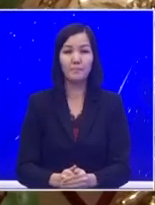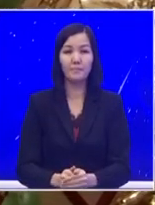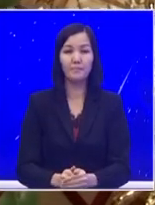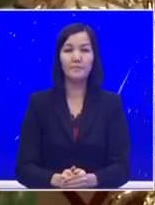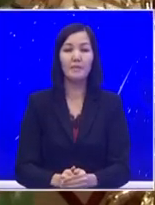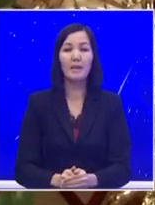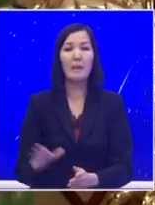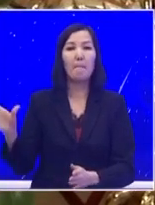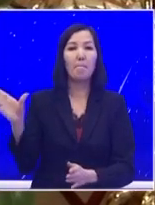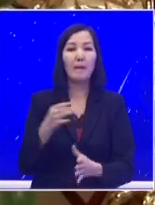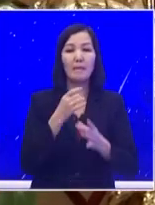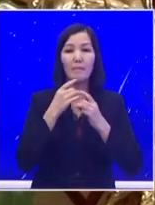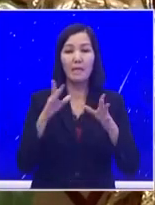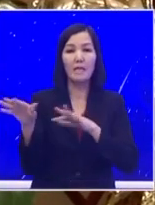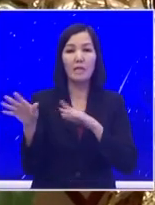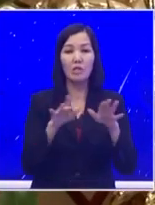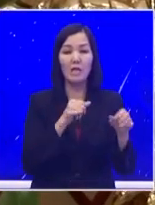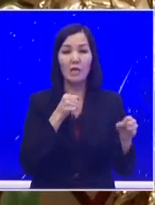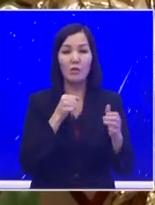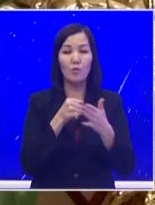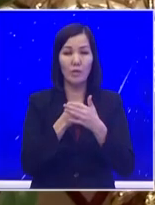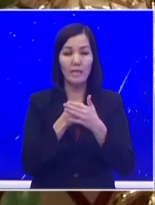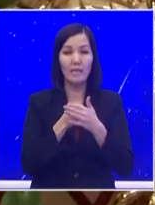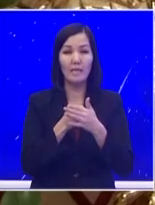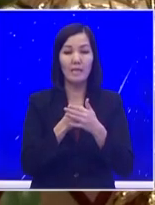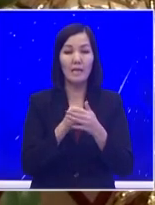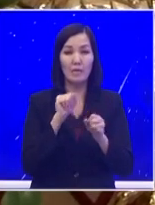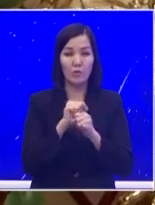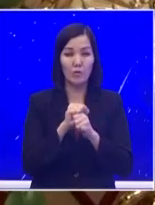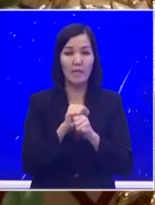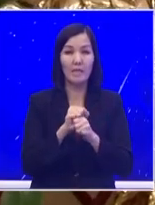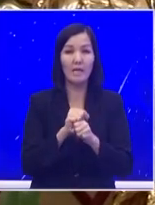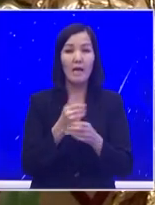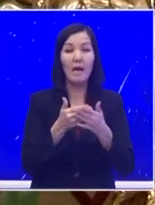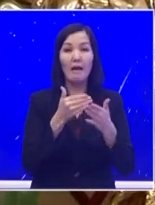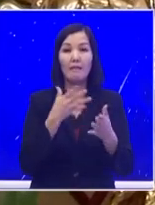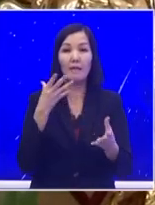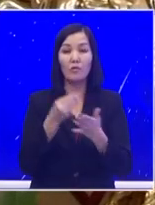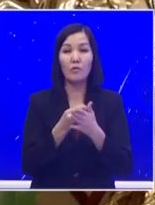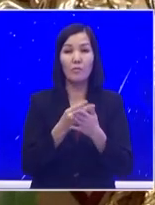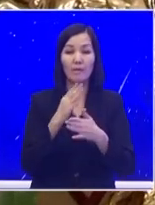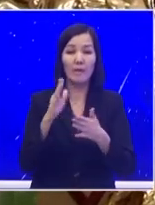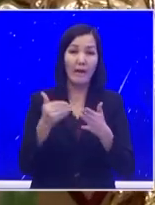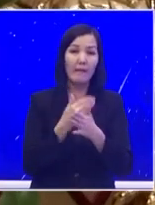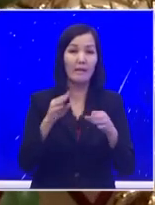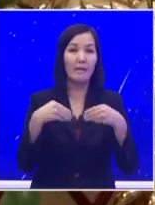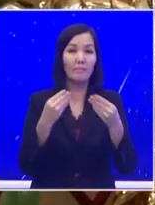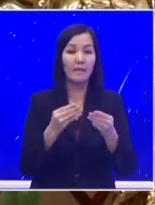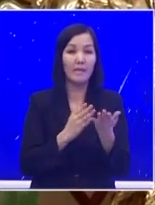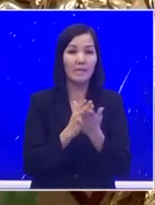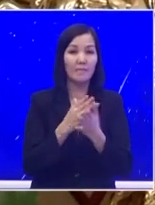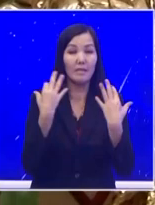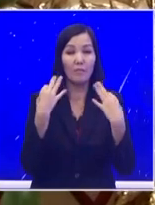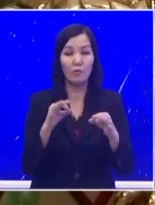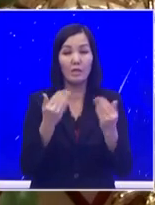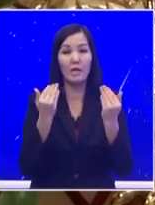ресторан. Барлық мерекелік шараларды тоқтаттық. Клиенттерден алған алдын ала төлемді барлығына қайтарып бердік. Мейрамхананың барлық қызметкерлерін